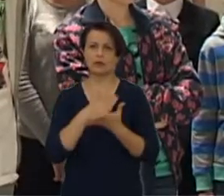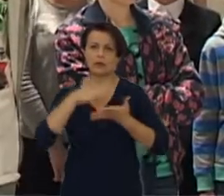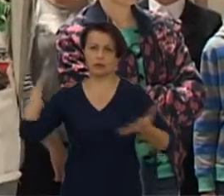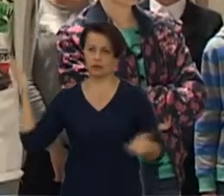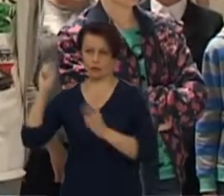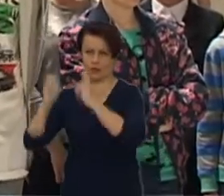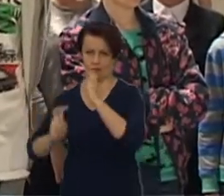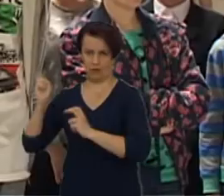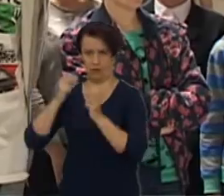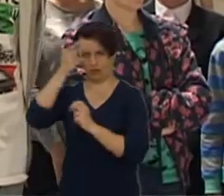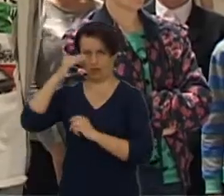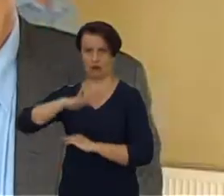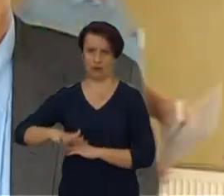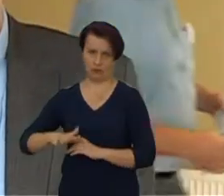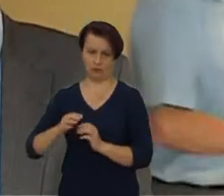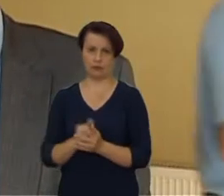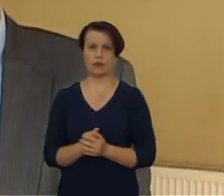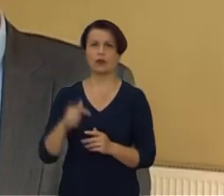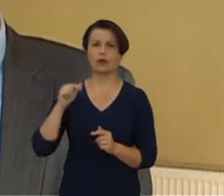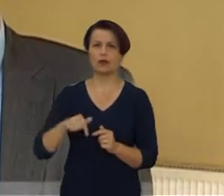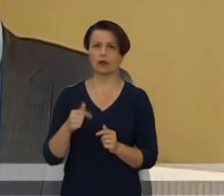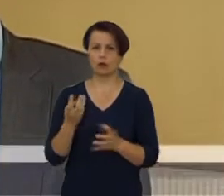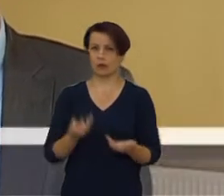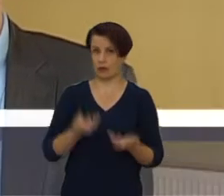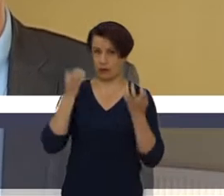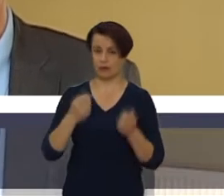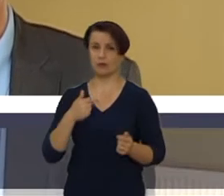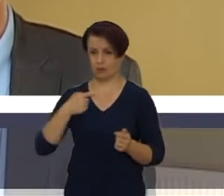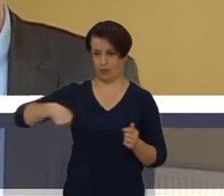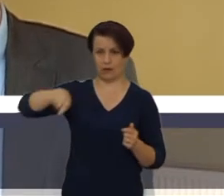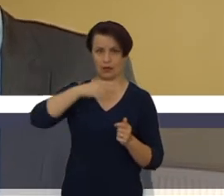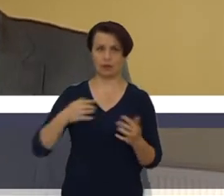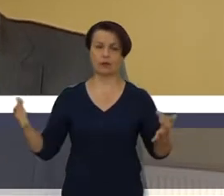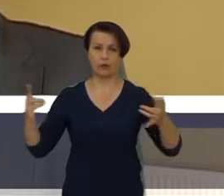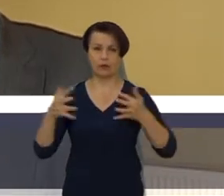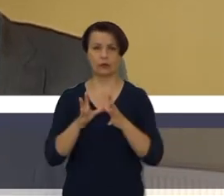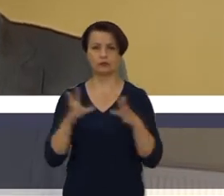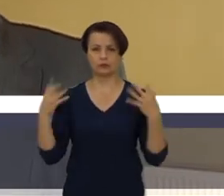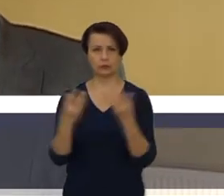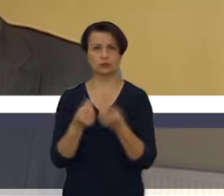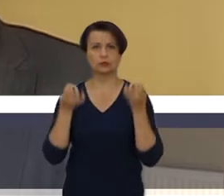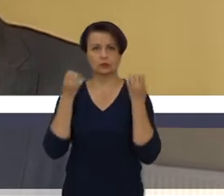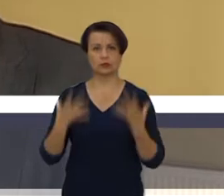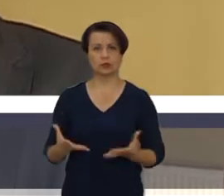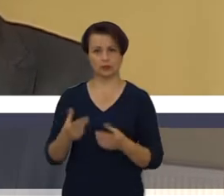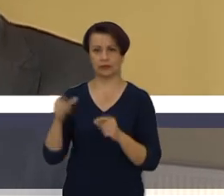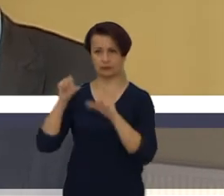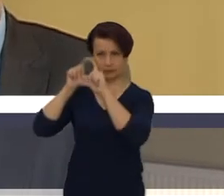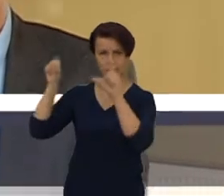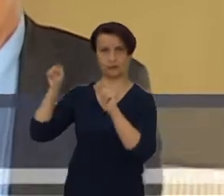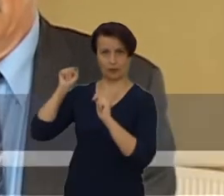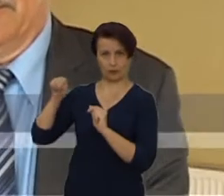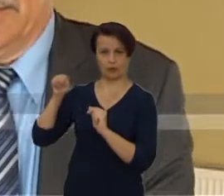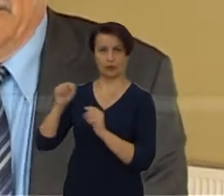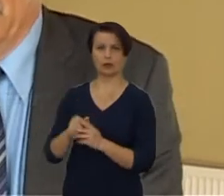viena didžiausių Lietuvoje gamyklų. Jau 9 kartą nuo 2008 metų mes organizuojam šeimos šventės